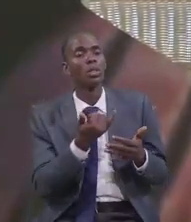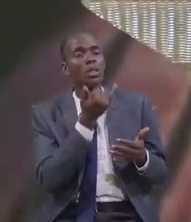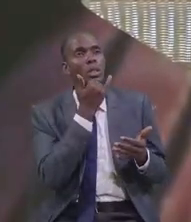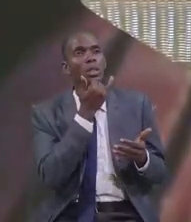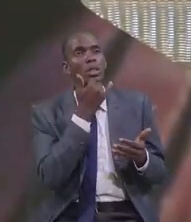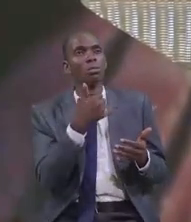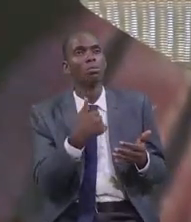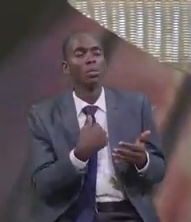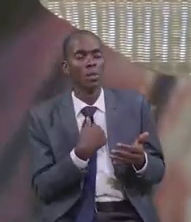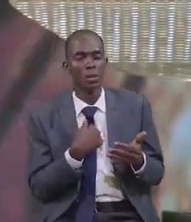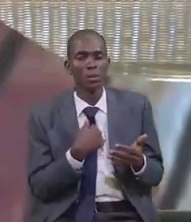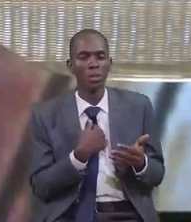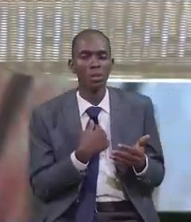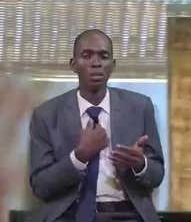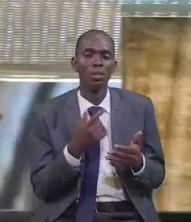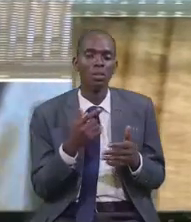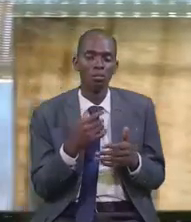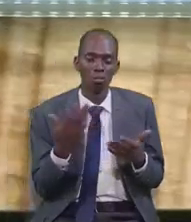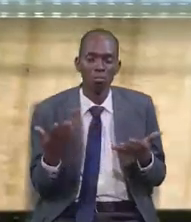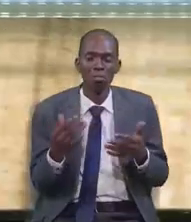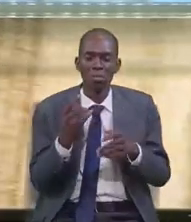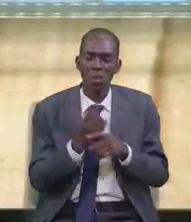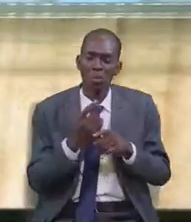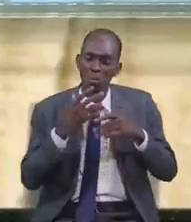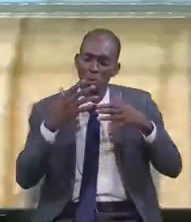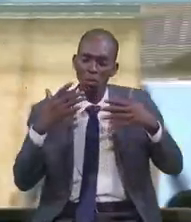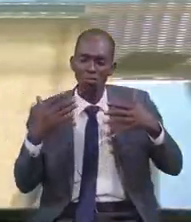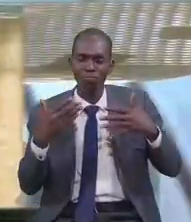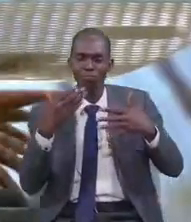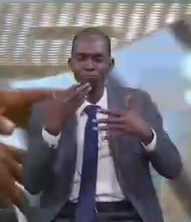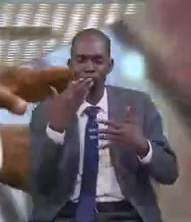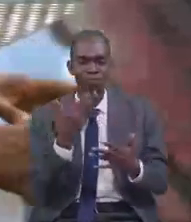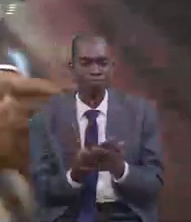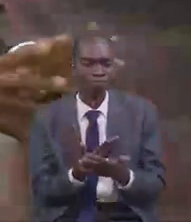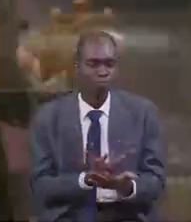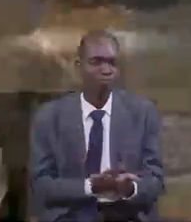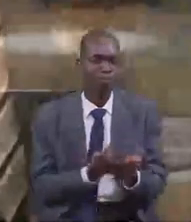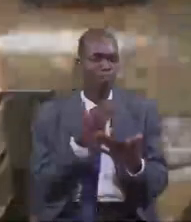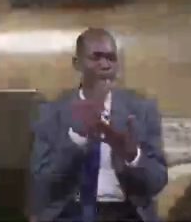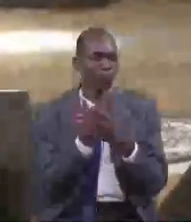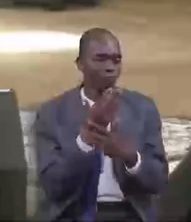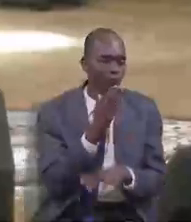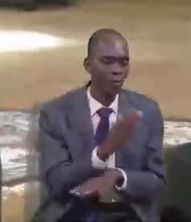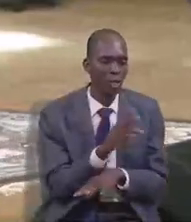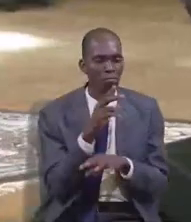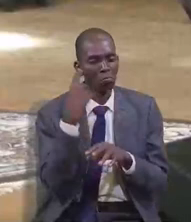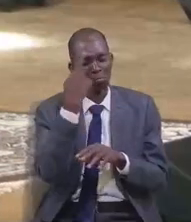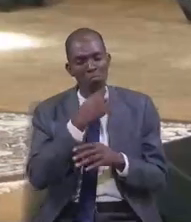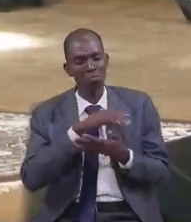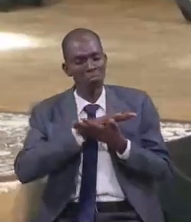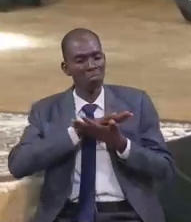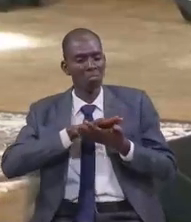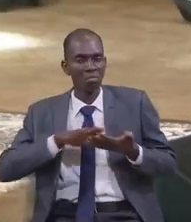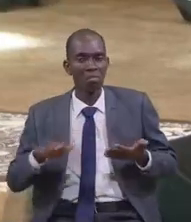toi. Tu souris, bonjour, bonsoir, et tu parais très bon. Cela ne suffit